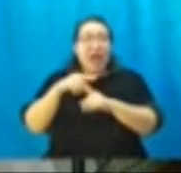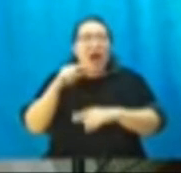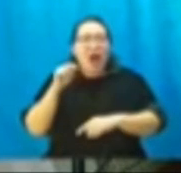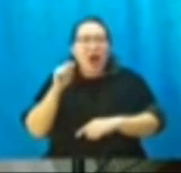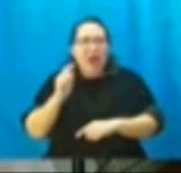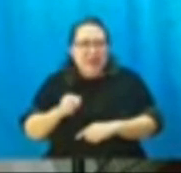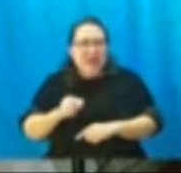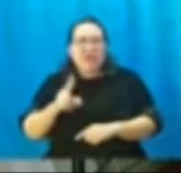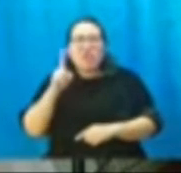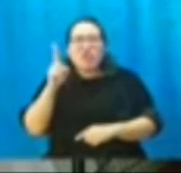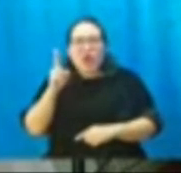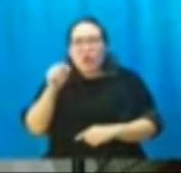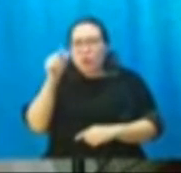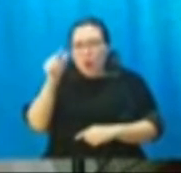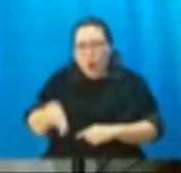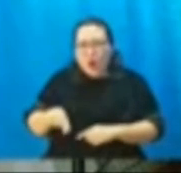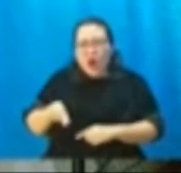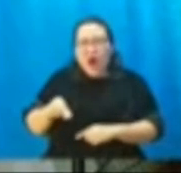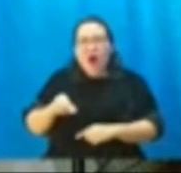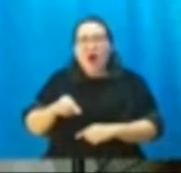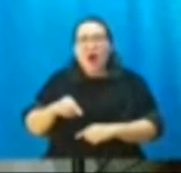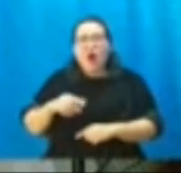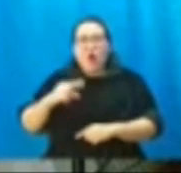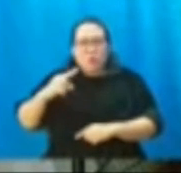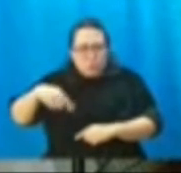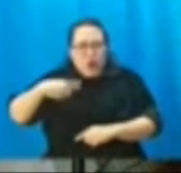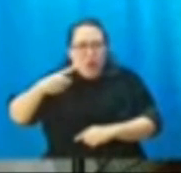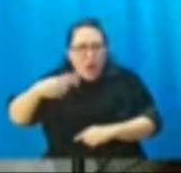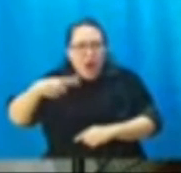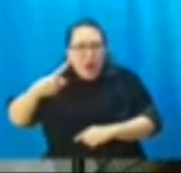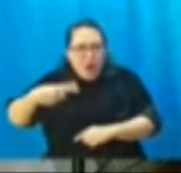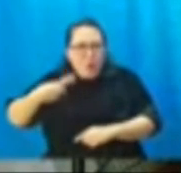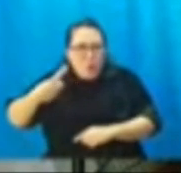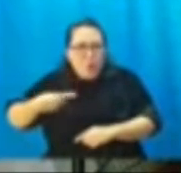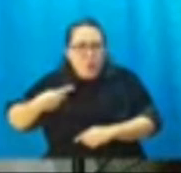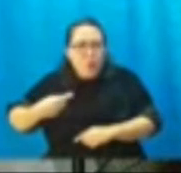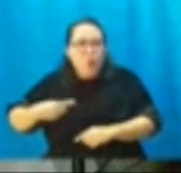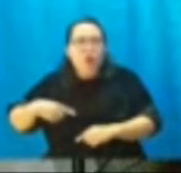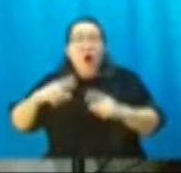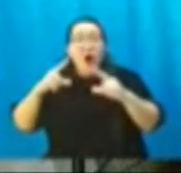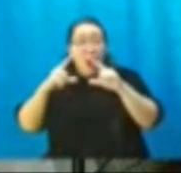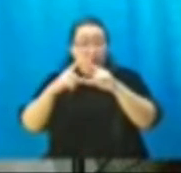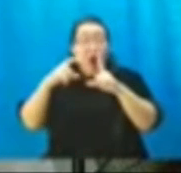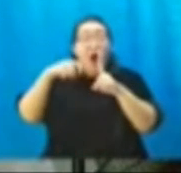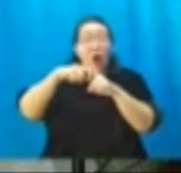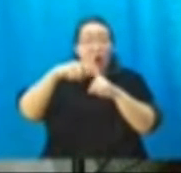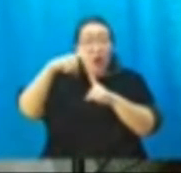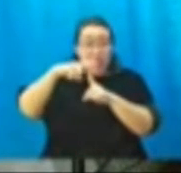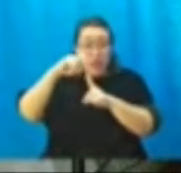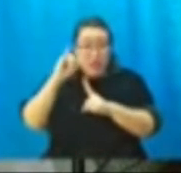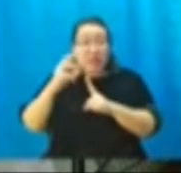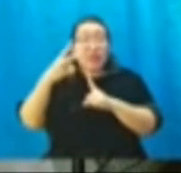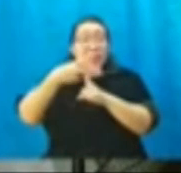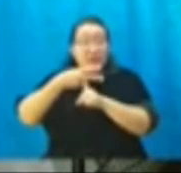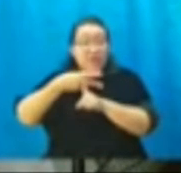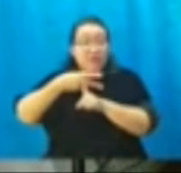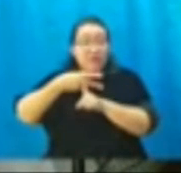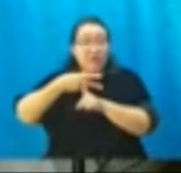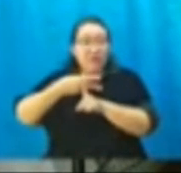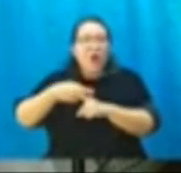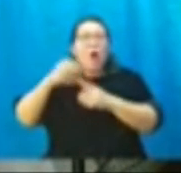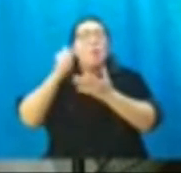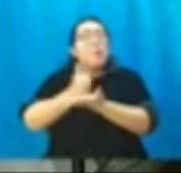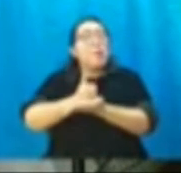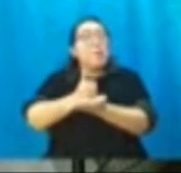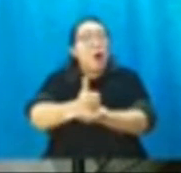Hai aktif ini aktif itu kalau ada pesta Warfare oke Ada sesuatu pasti dia nyumbang pasti dia ikut terlibat dalam